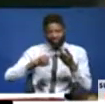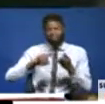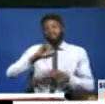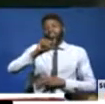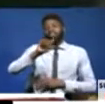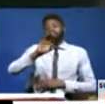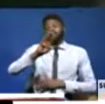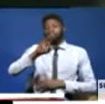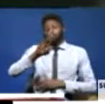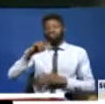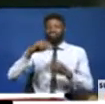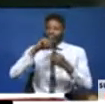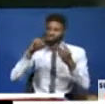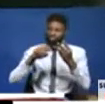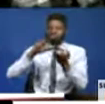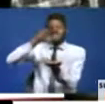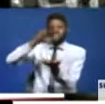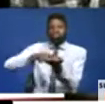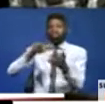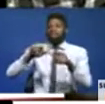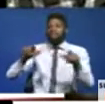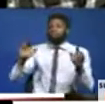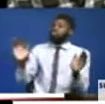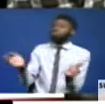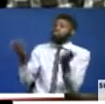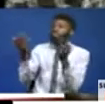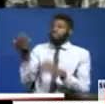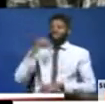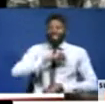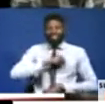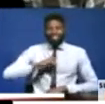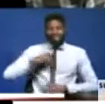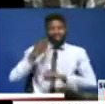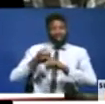Mohamed waliidhinisha utoaji ardhi hiyo kwa aliyekuwa seneta wa kaunti ya Kwale